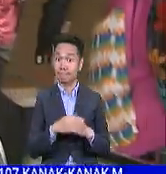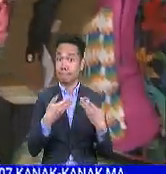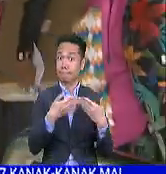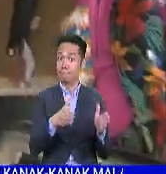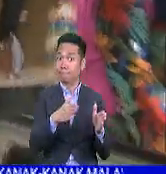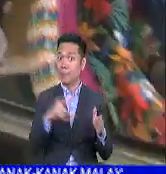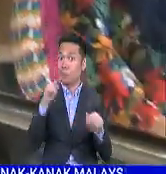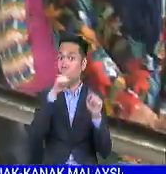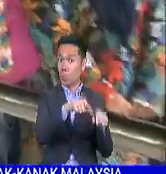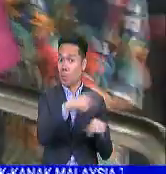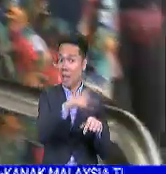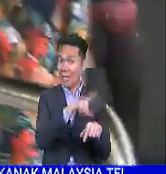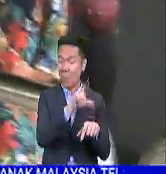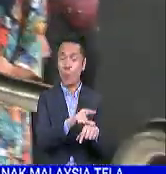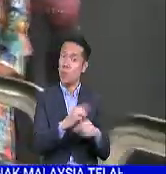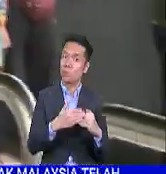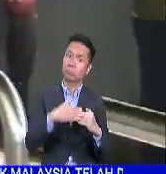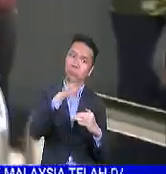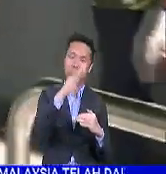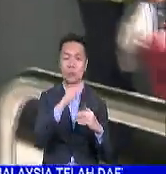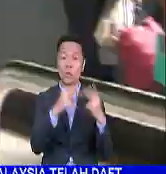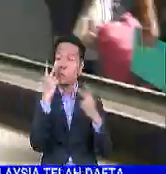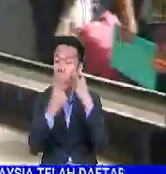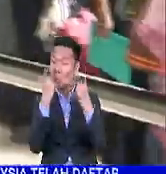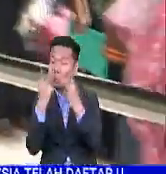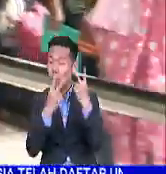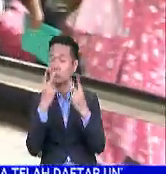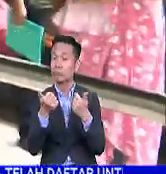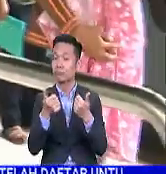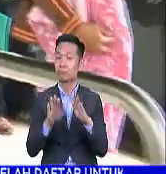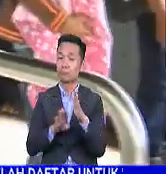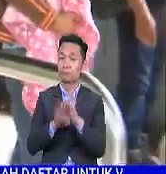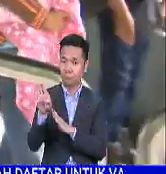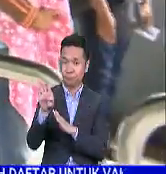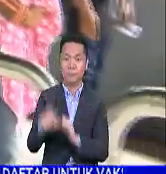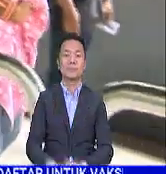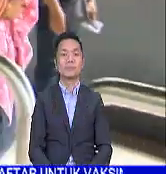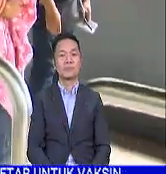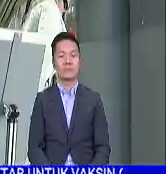merancakkan semula sektor pelancongan Langkawi dan Kedah secara keseluruhan.